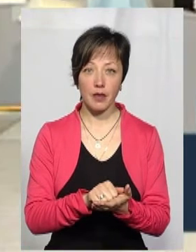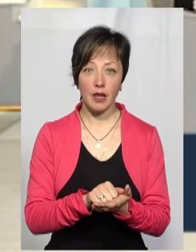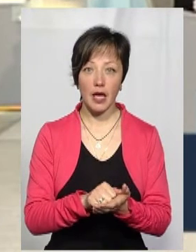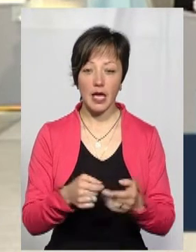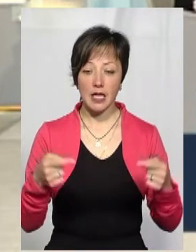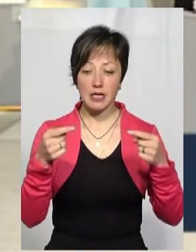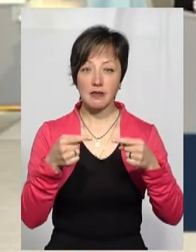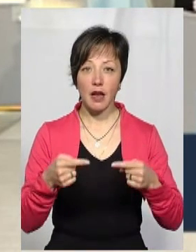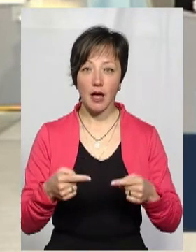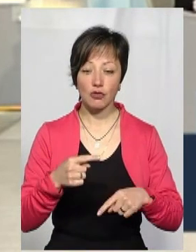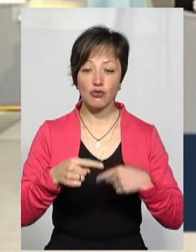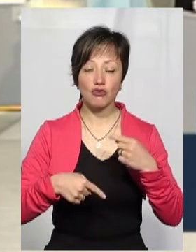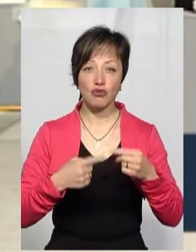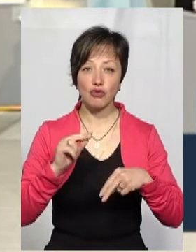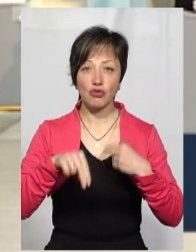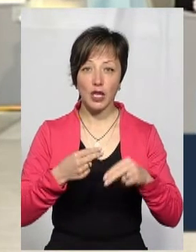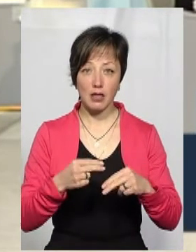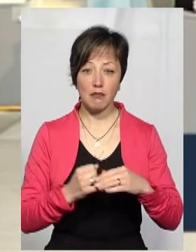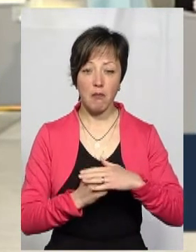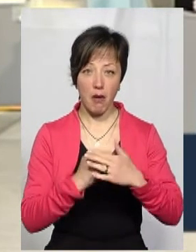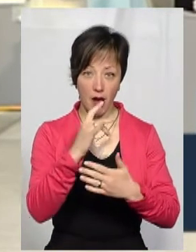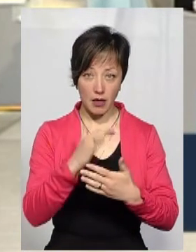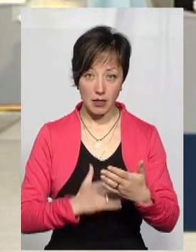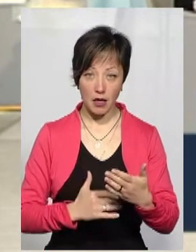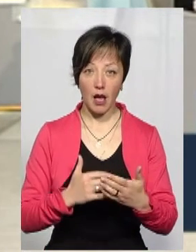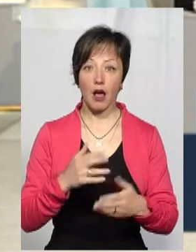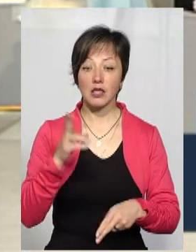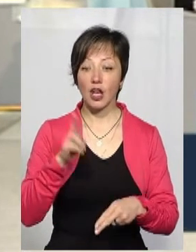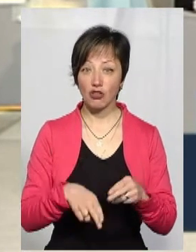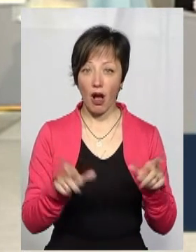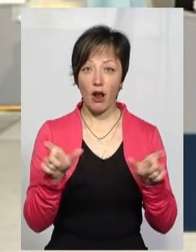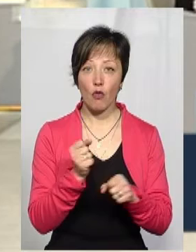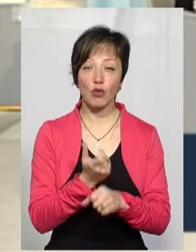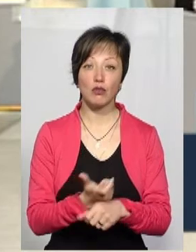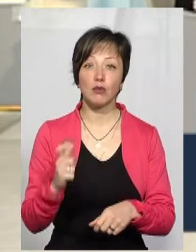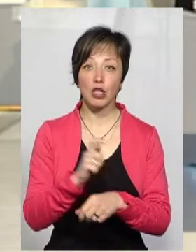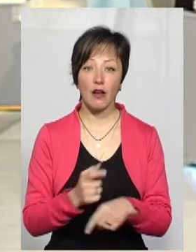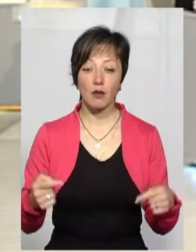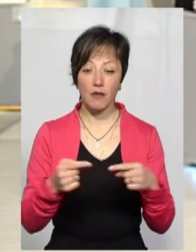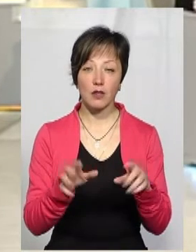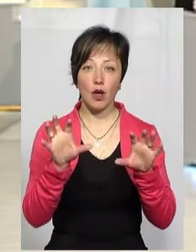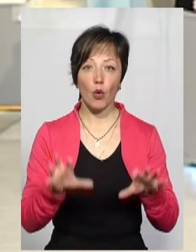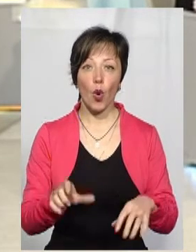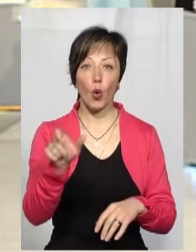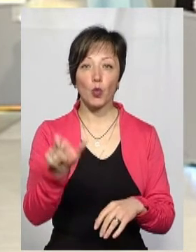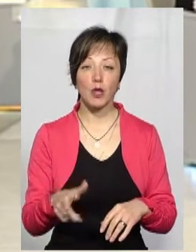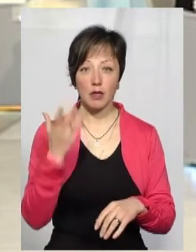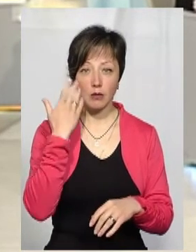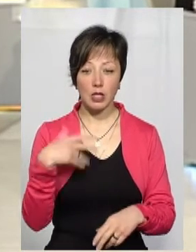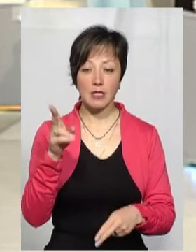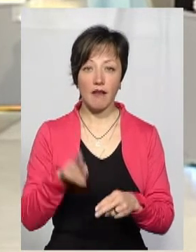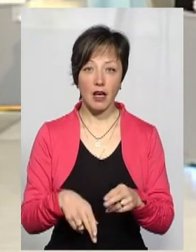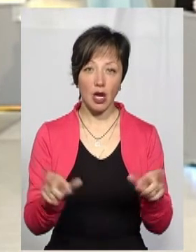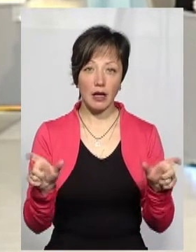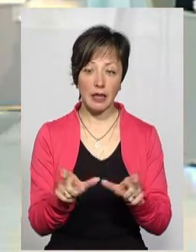звіряємося зараз через бази, але після закінчення карантину роботи стане ще більше, тому що відповідно до законодавства людина після завершення